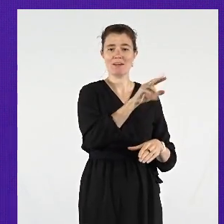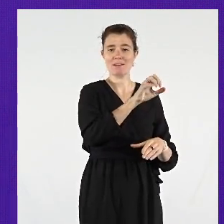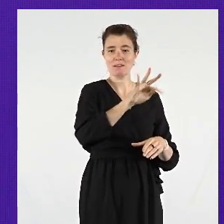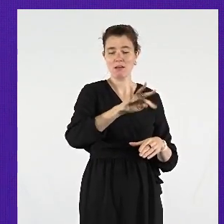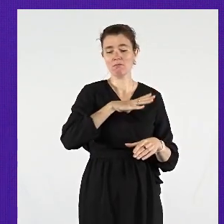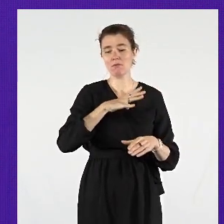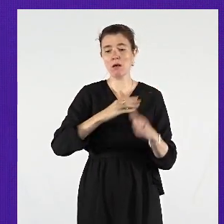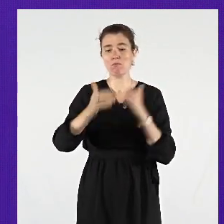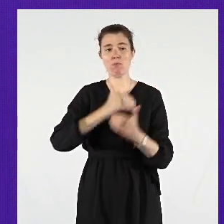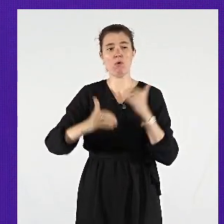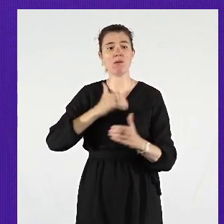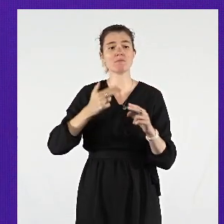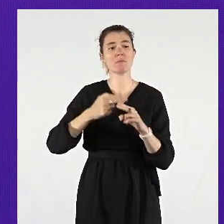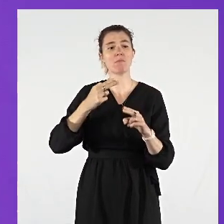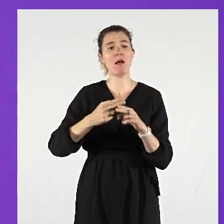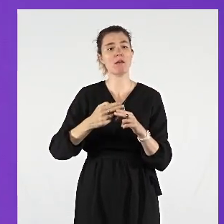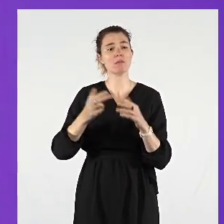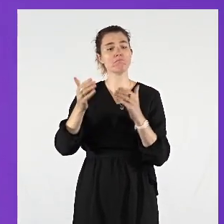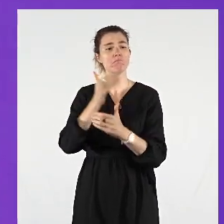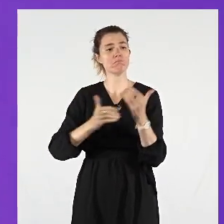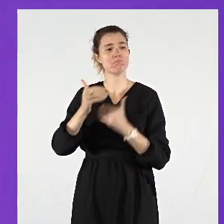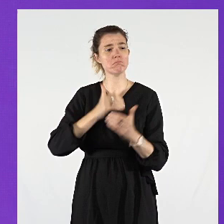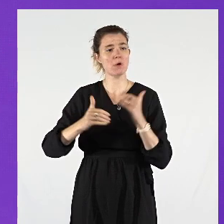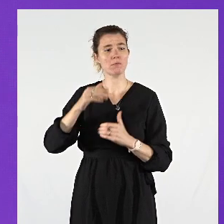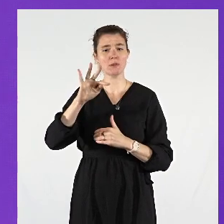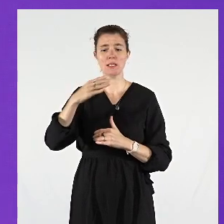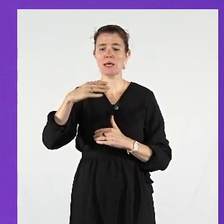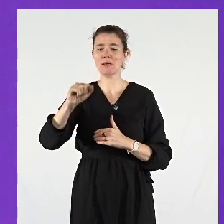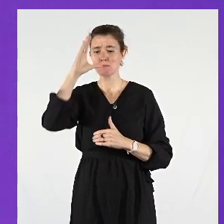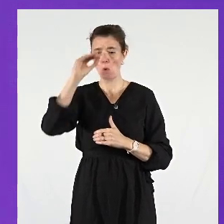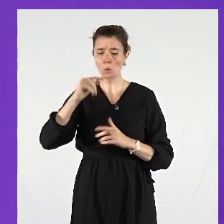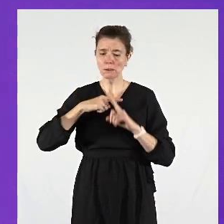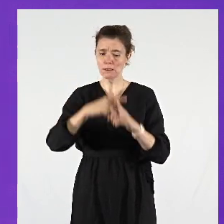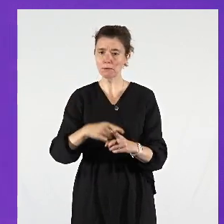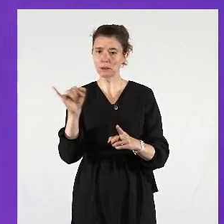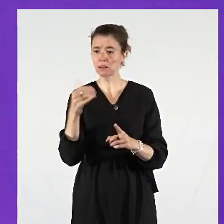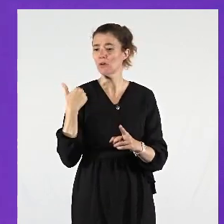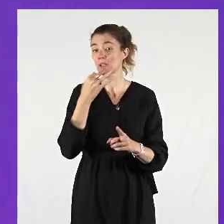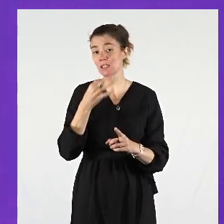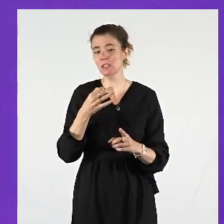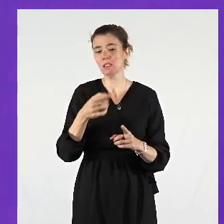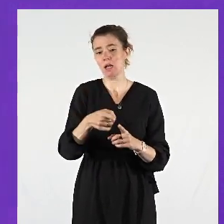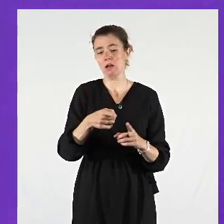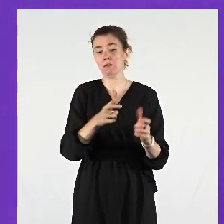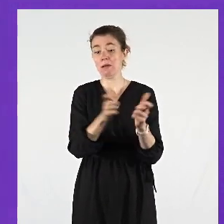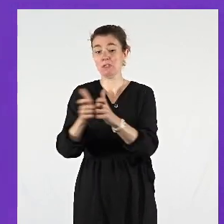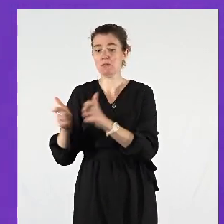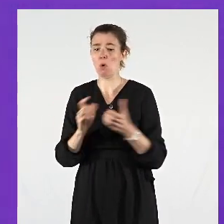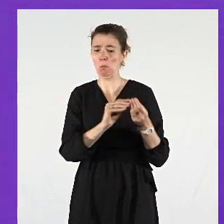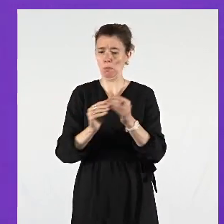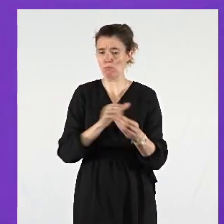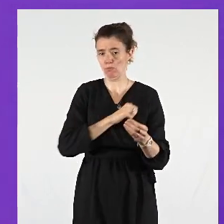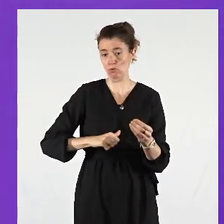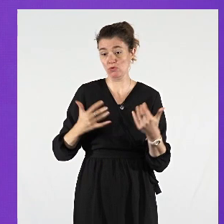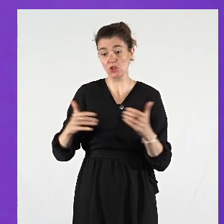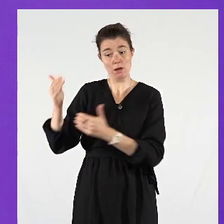ce programme-là, il cible, alors on parlait tout à l'heure de ciblage d'établissements ayant une forte sinistralité. Ça existe déjà au travers du programme national TMS Pro,